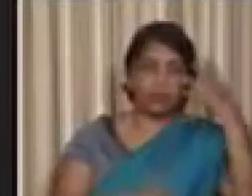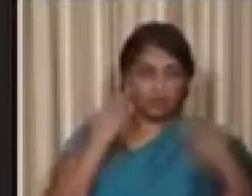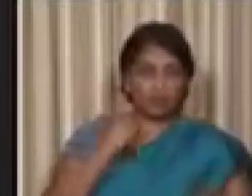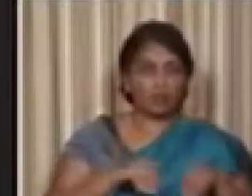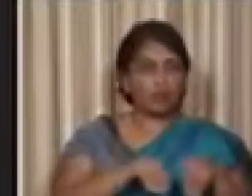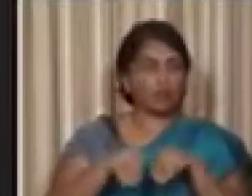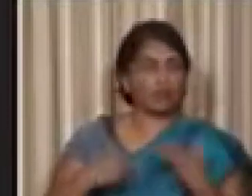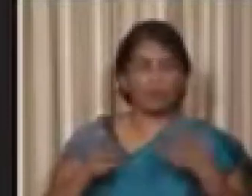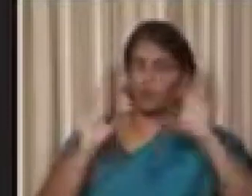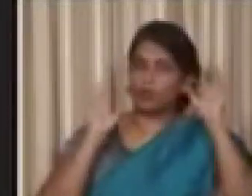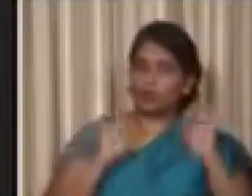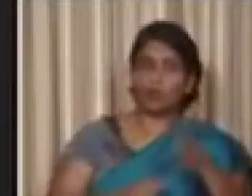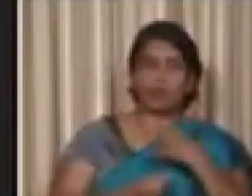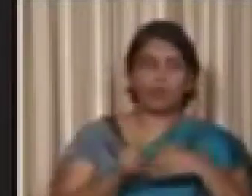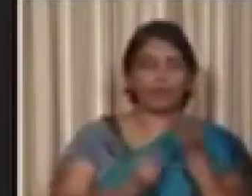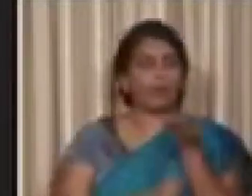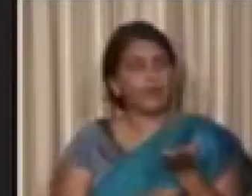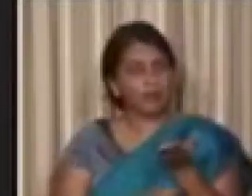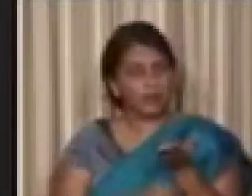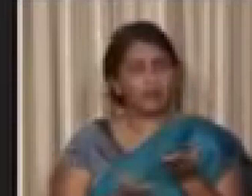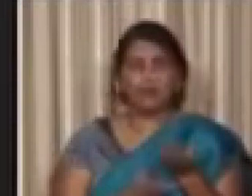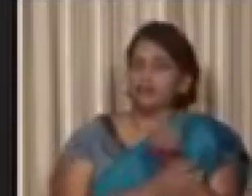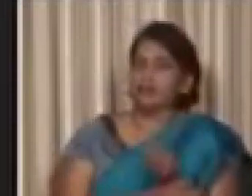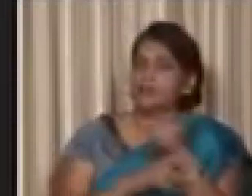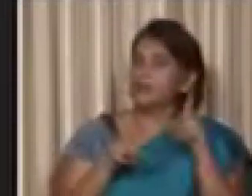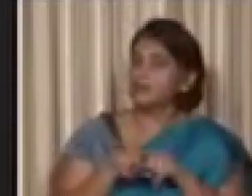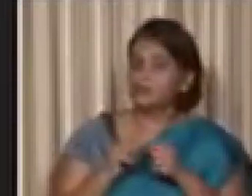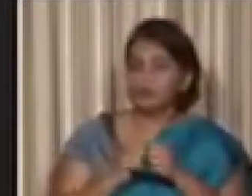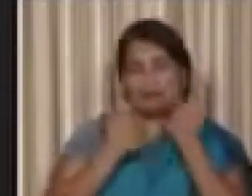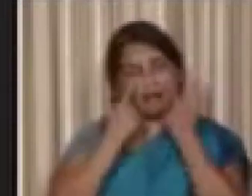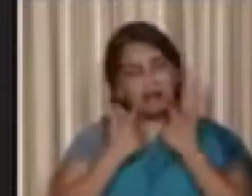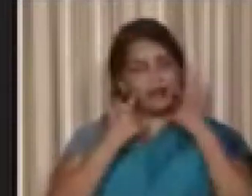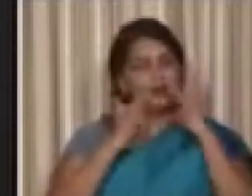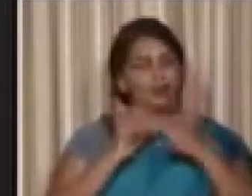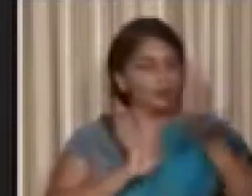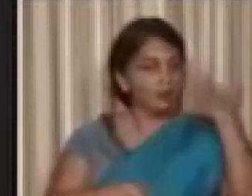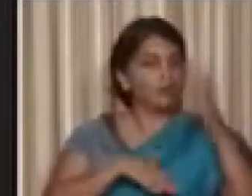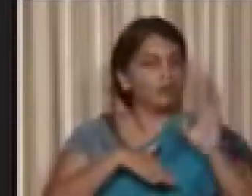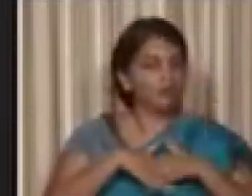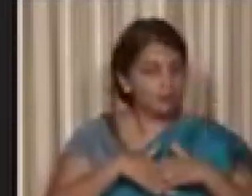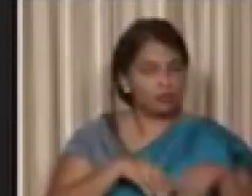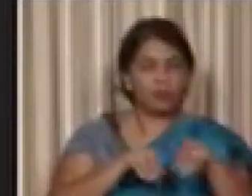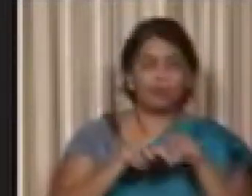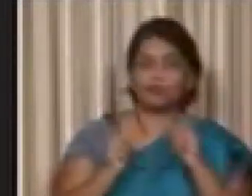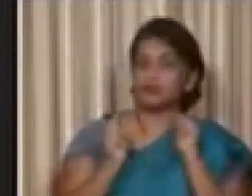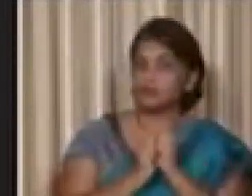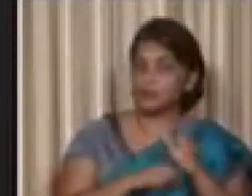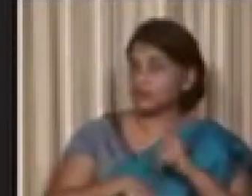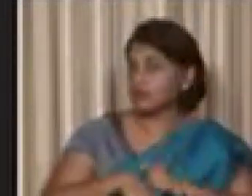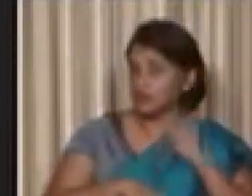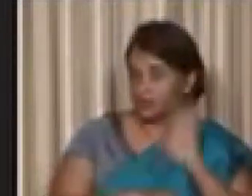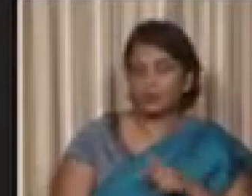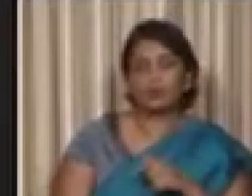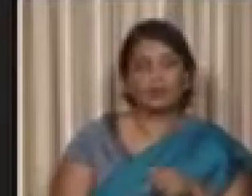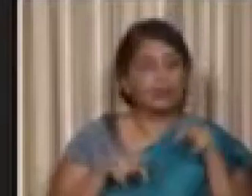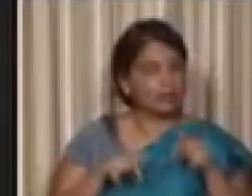ගොවියා ගොවිමෙන් ඈත් කරලා පොර ටිකක් ඉල්ලගෙන හිඟා කන තත්ත්වයට පත් වෙන, අඬා වැටෙන තත්ත්වයට පත් වෙන තත්ත්වයට ගොවියාපත් වෙලා තිබුණු අවස්ථාවක